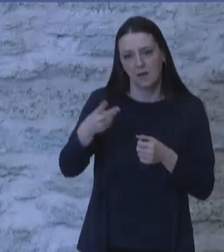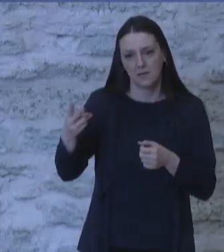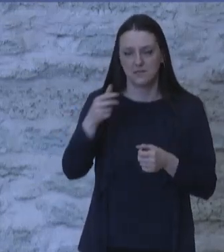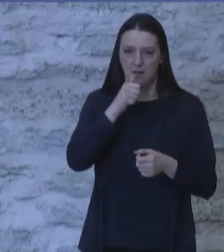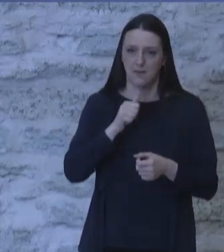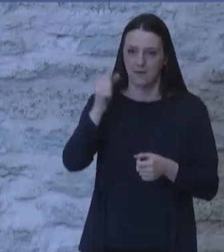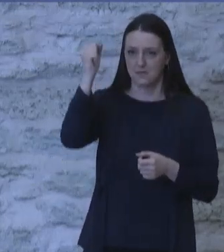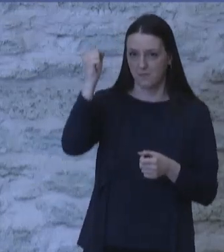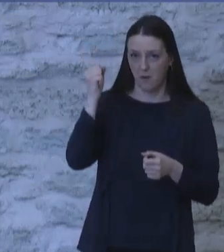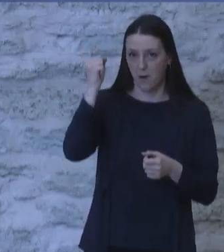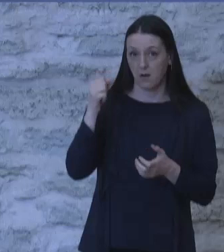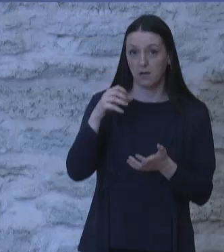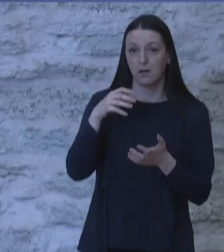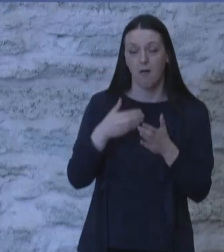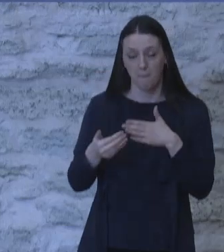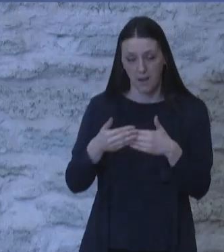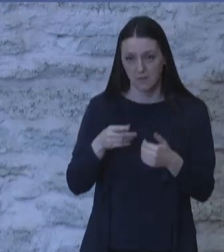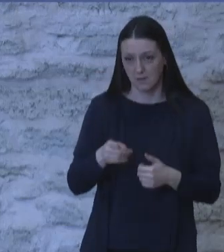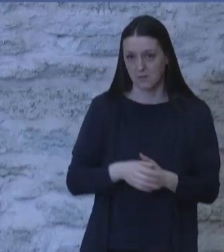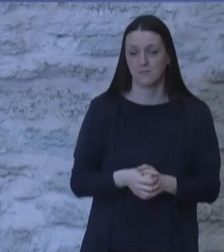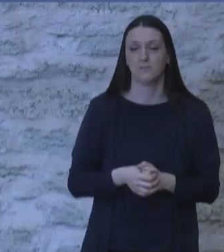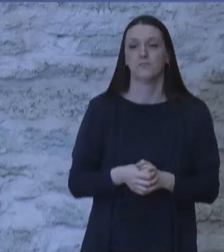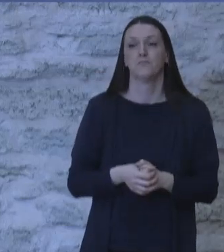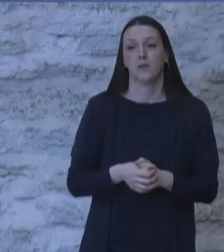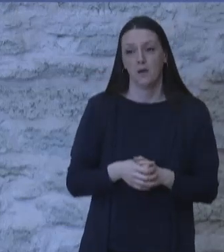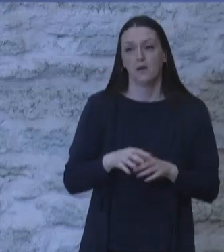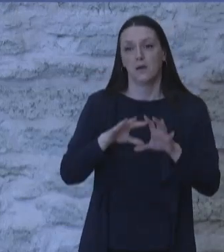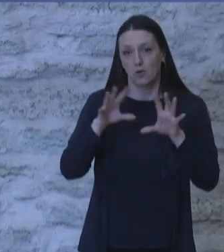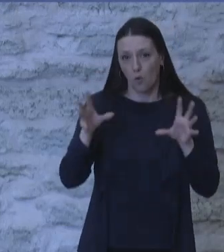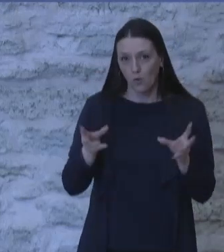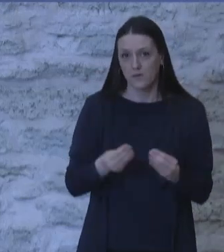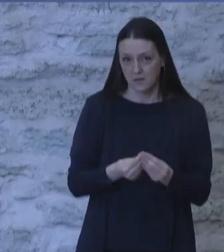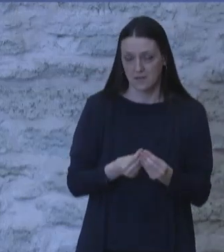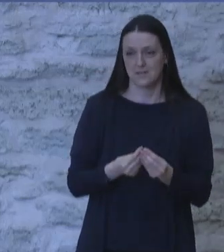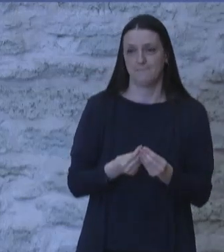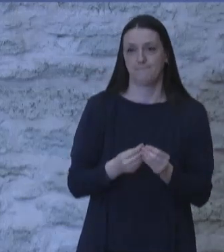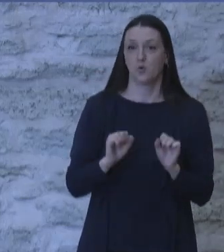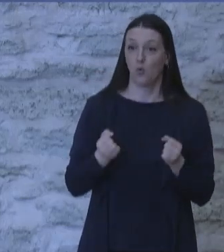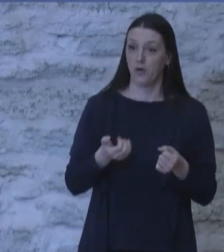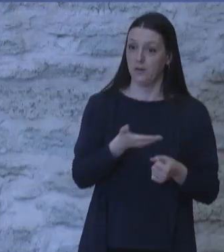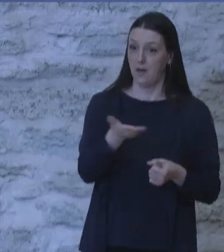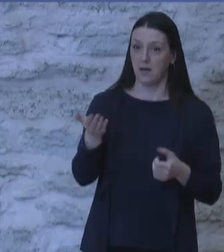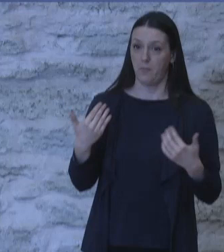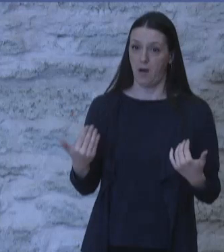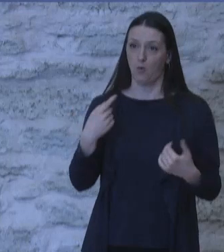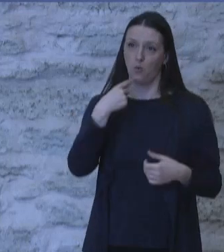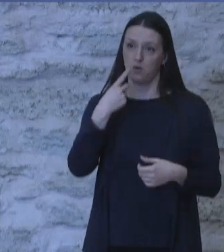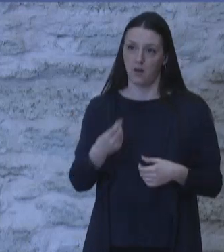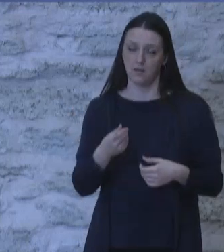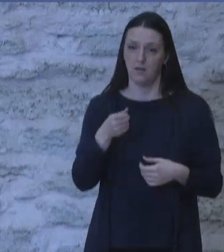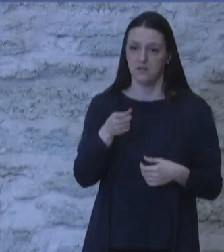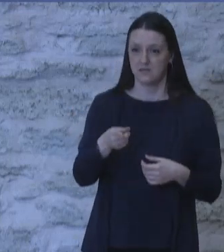vabariigi institutsioonid. Nii et kui teie ütlete praegu, et see on kuidagi,